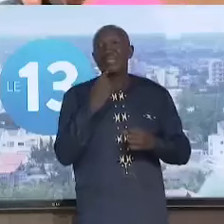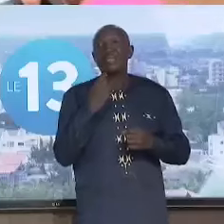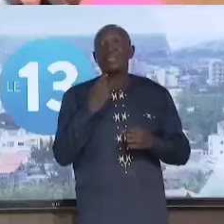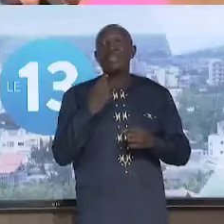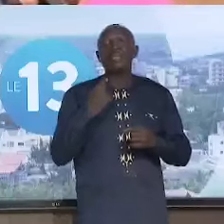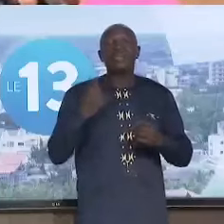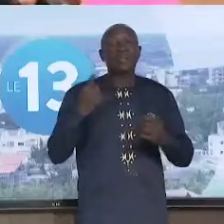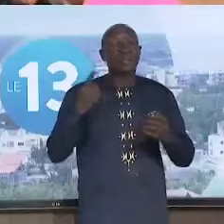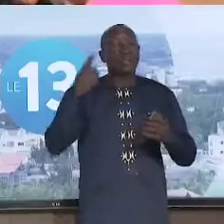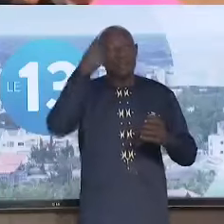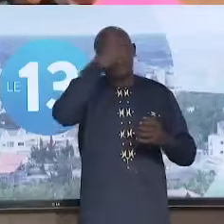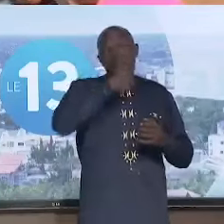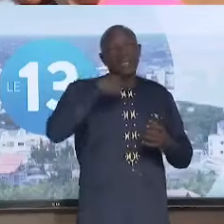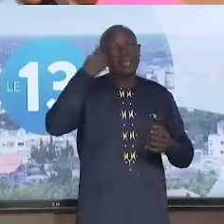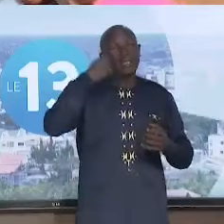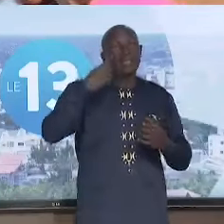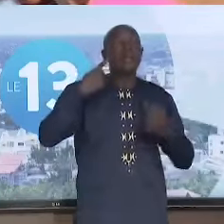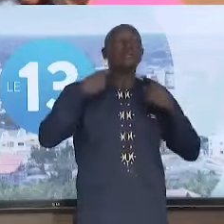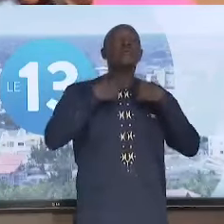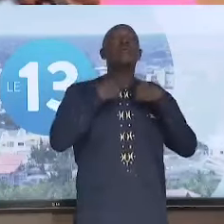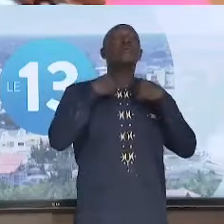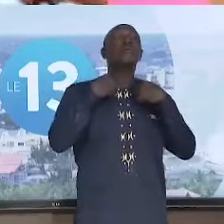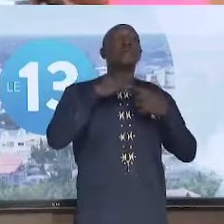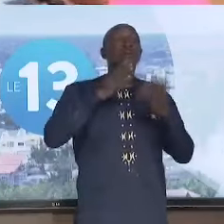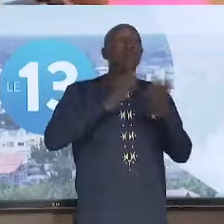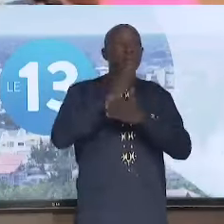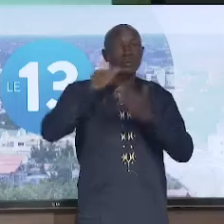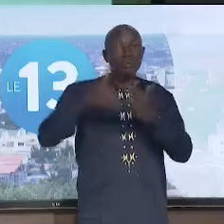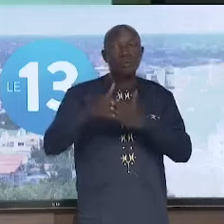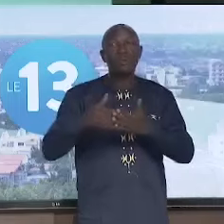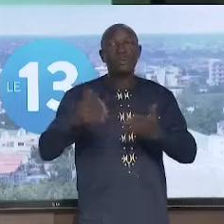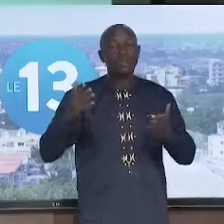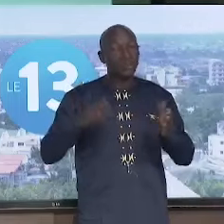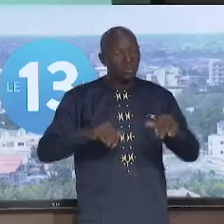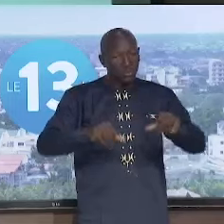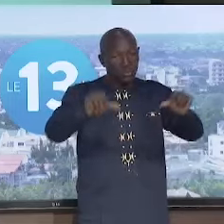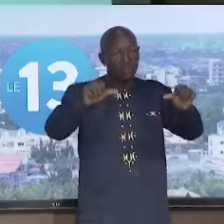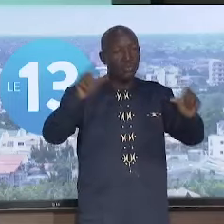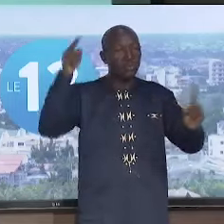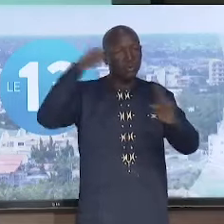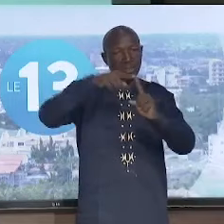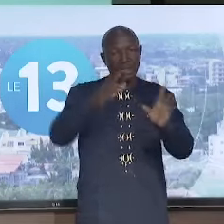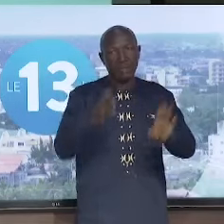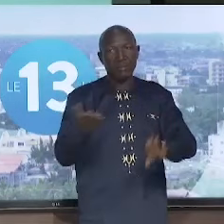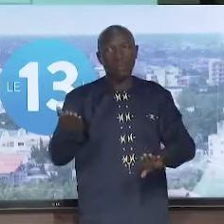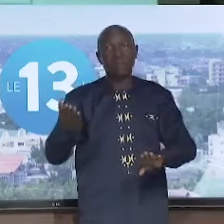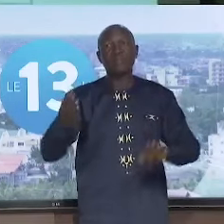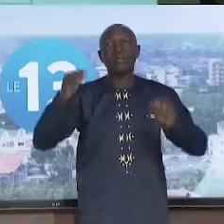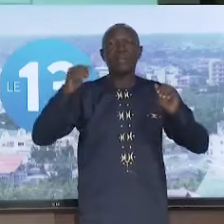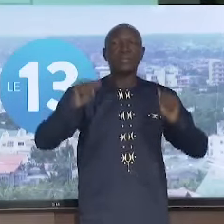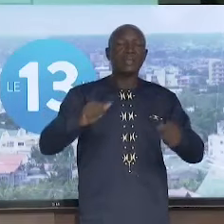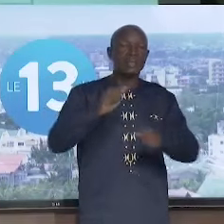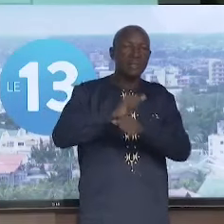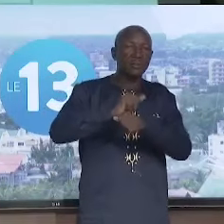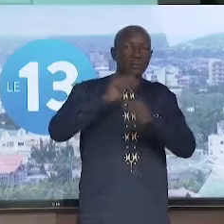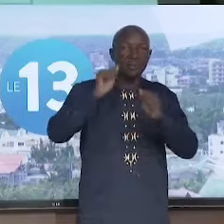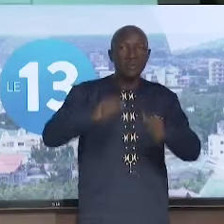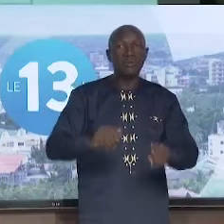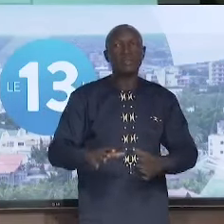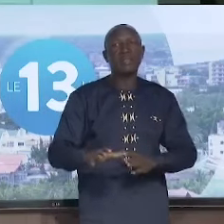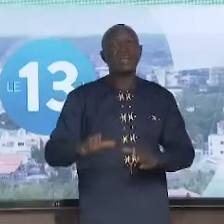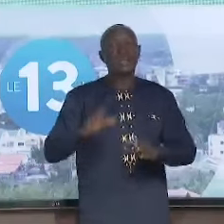et toutes les parties, et aboutir même parfois à la mort. Des affections négligées qui peuvent cependant avoir un impact